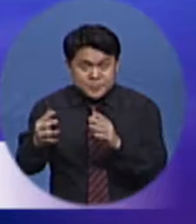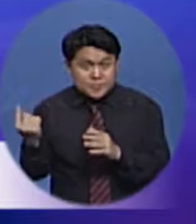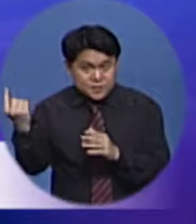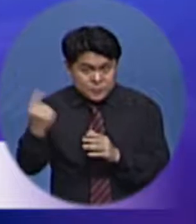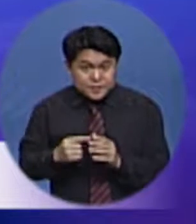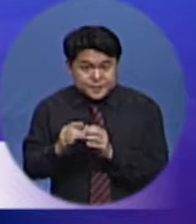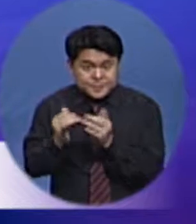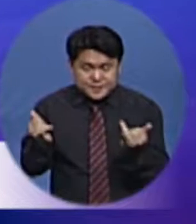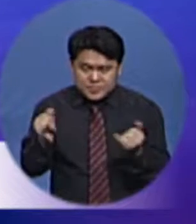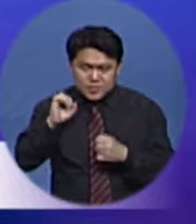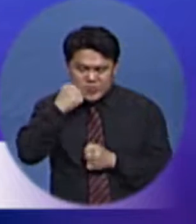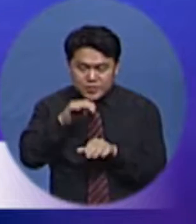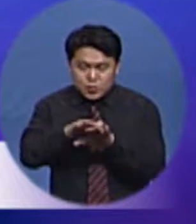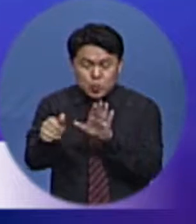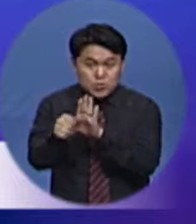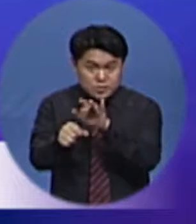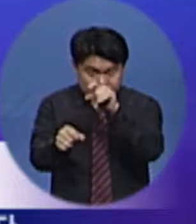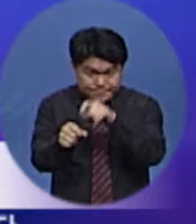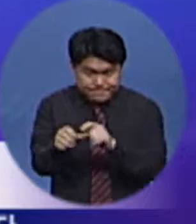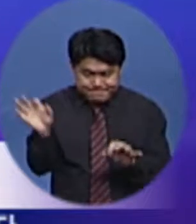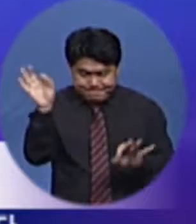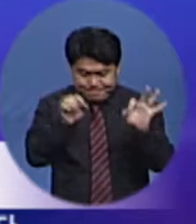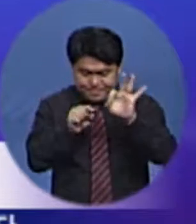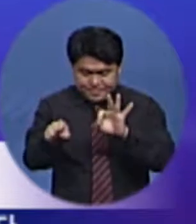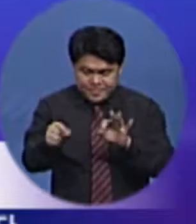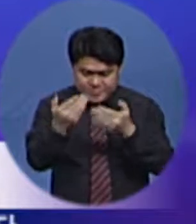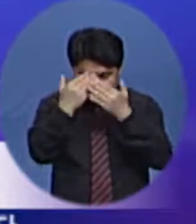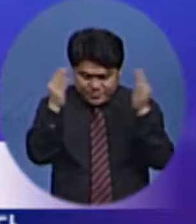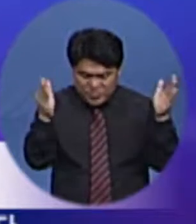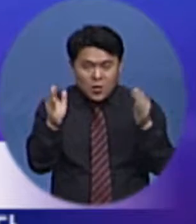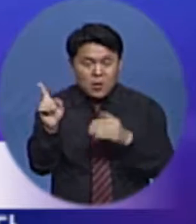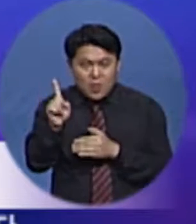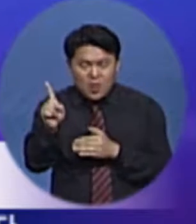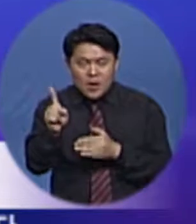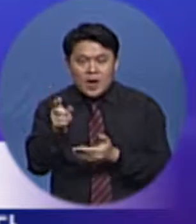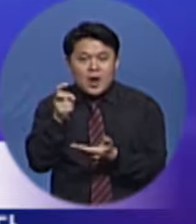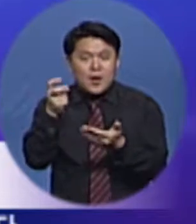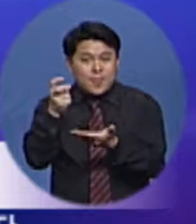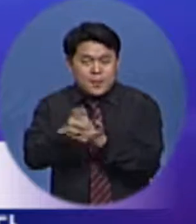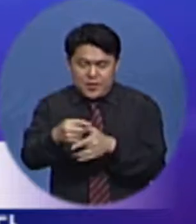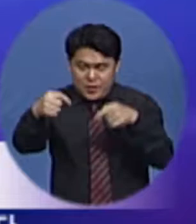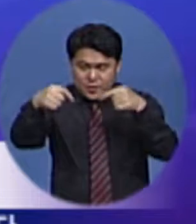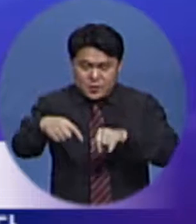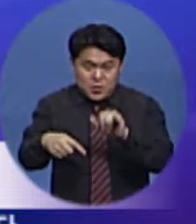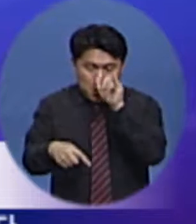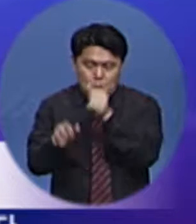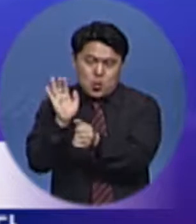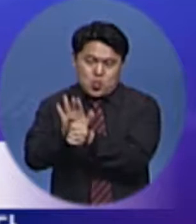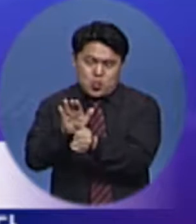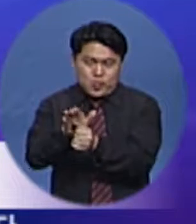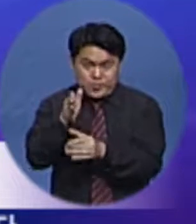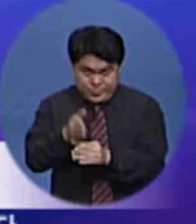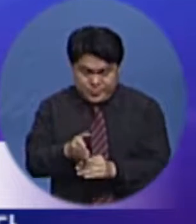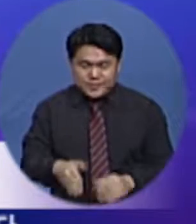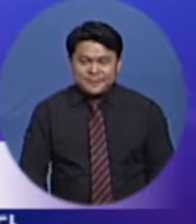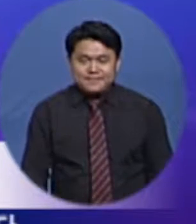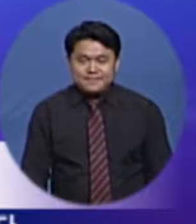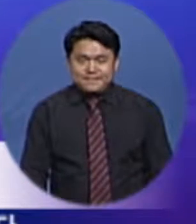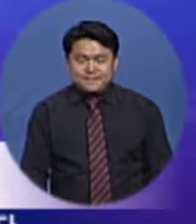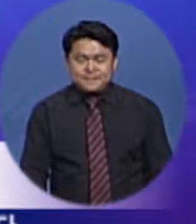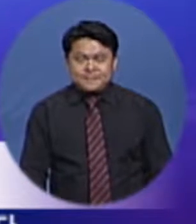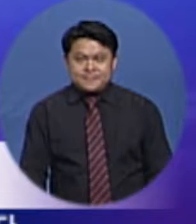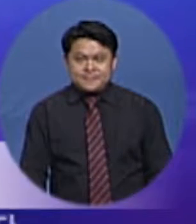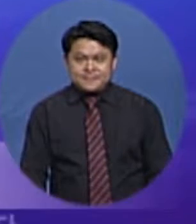이러한 어려움을 해결하고자 찾아가는 무료 법률 상담을 실시해 든든한 해결사가 돼주고 있습니다. 이솔립